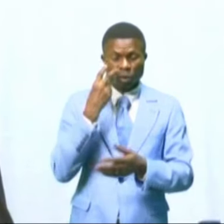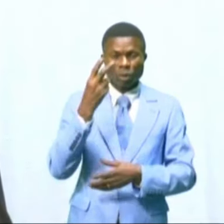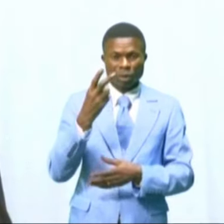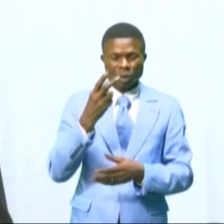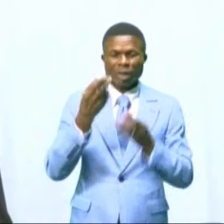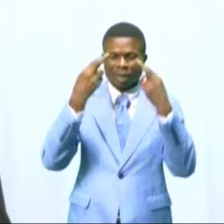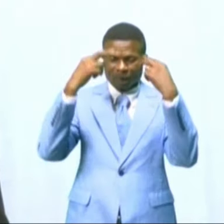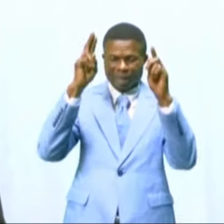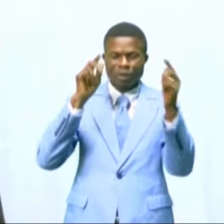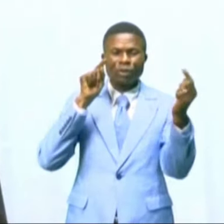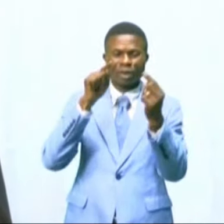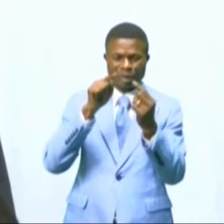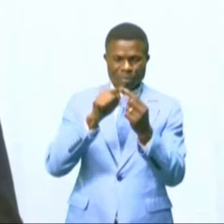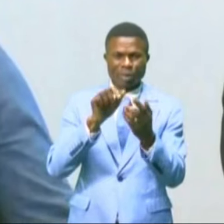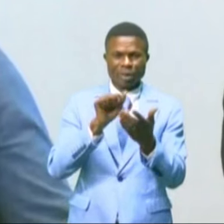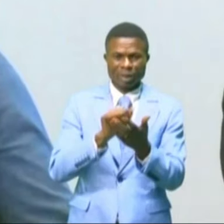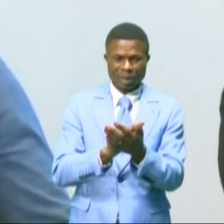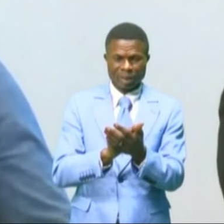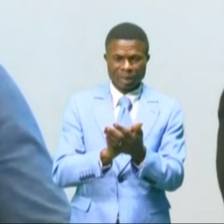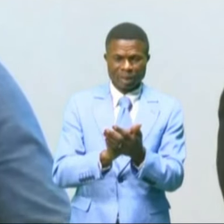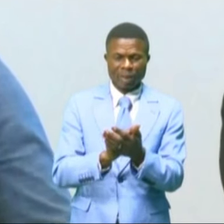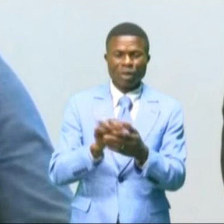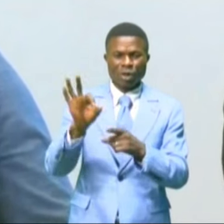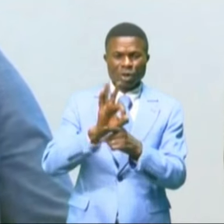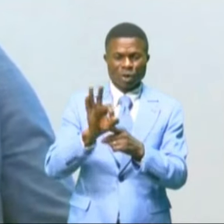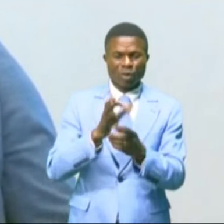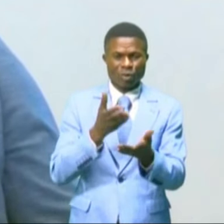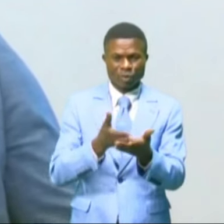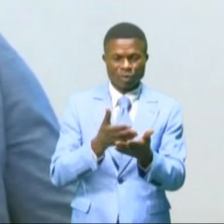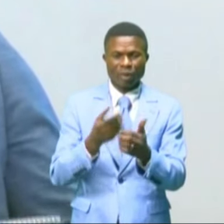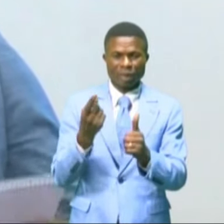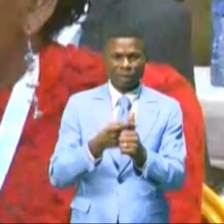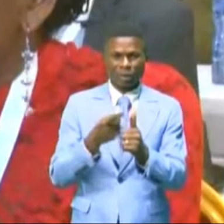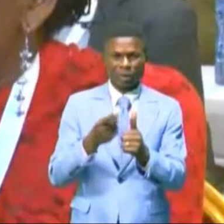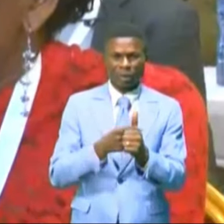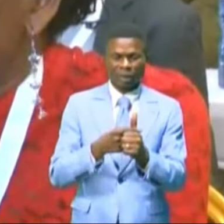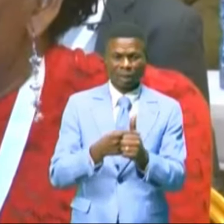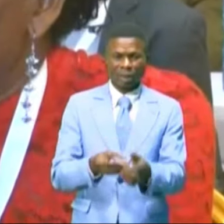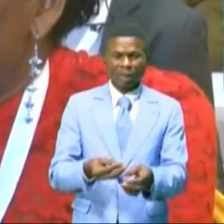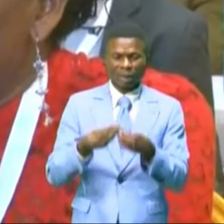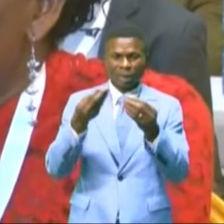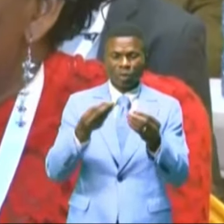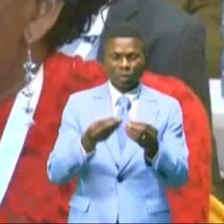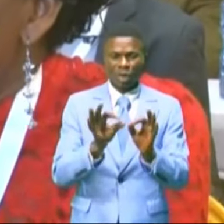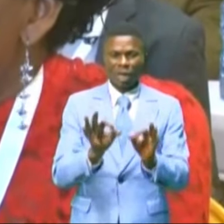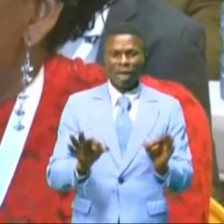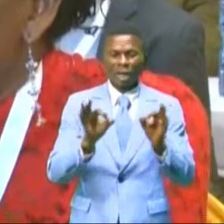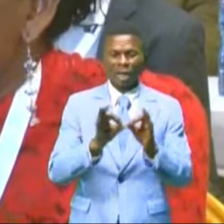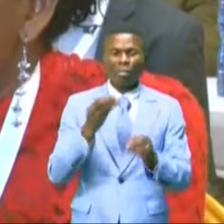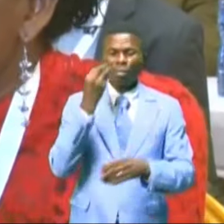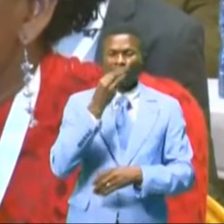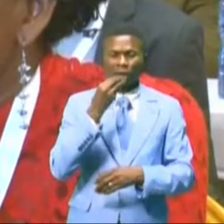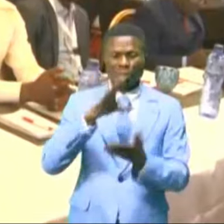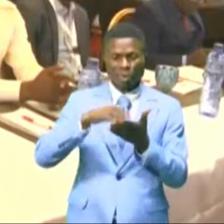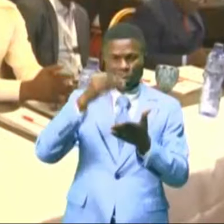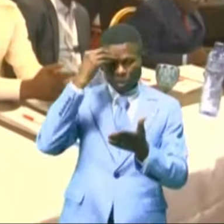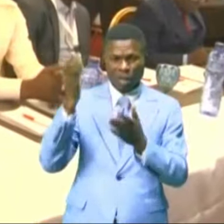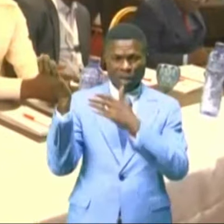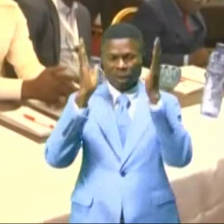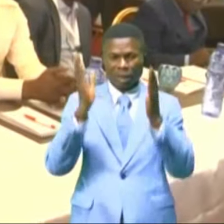atteint les objectifs assignés à ces colloques formation, notamment fournir les considérations théoriques sur le